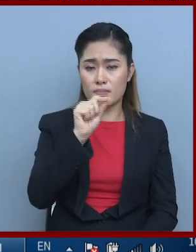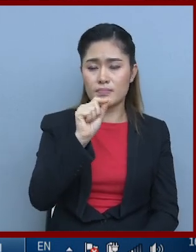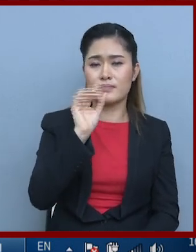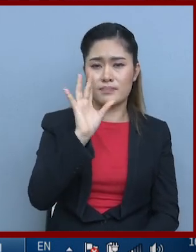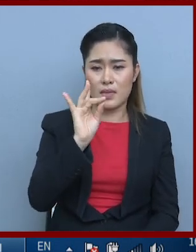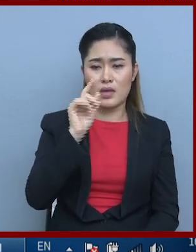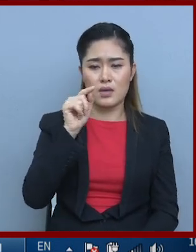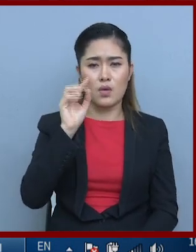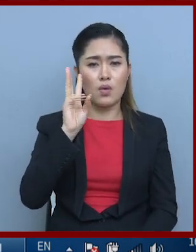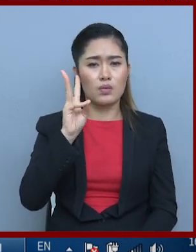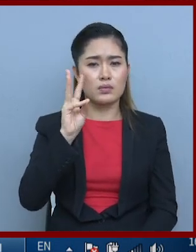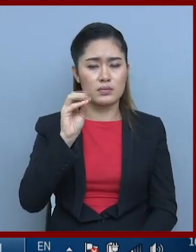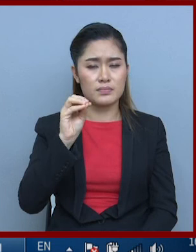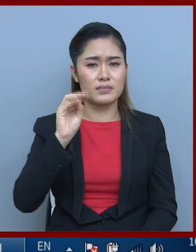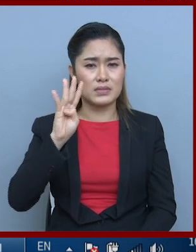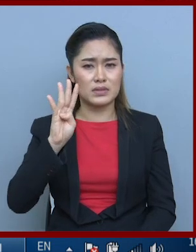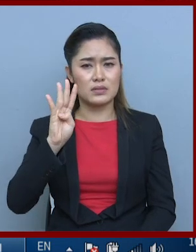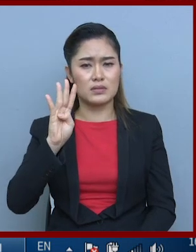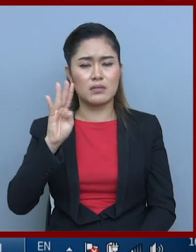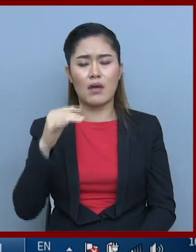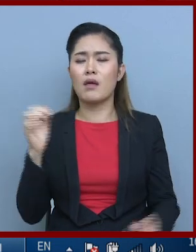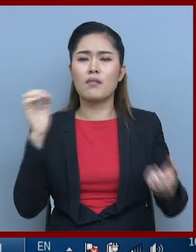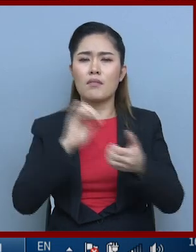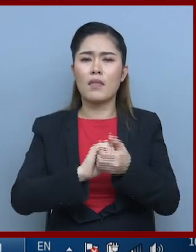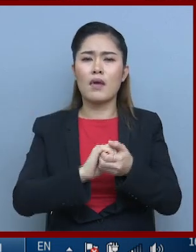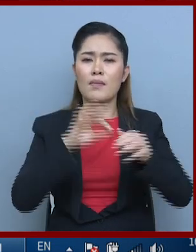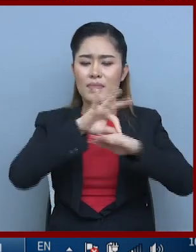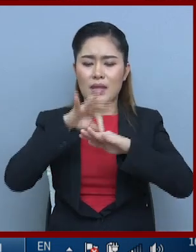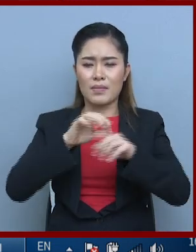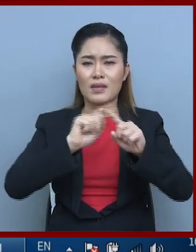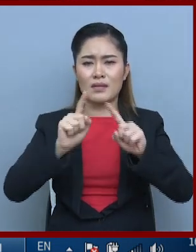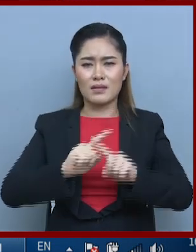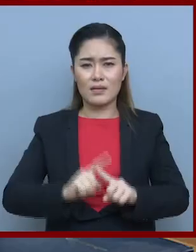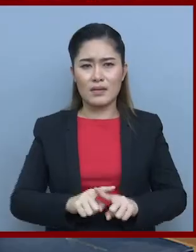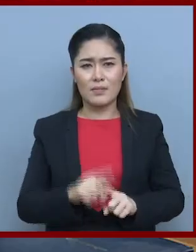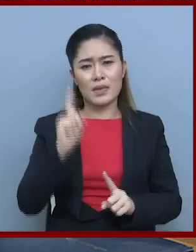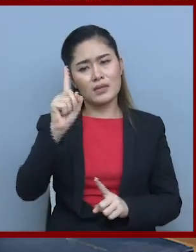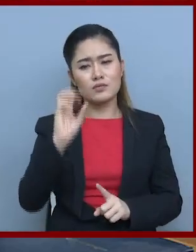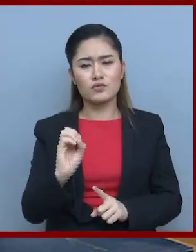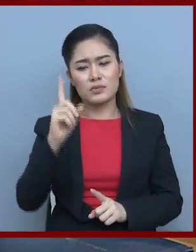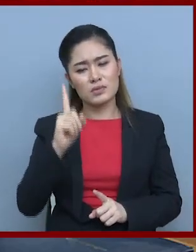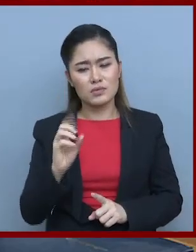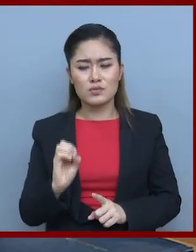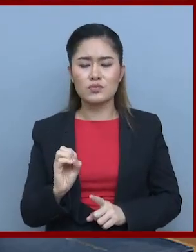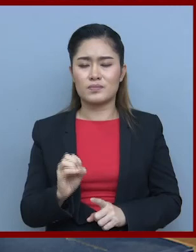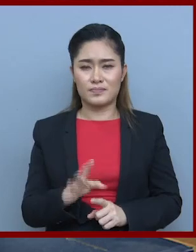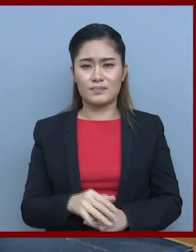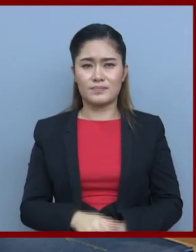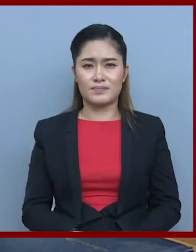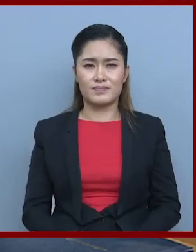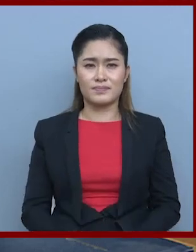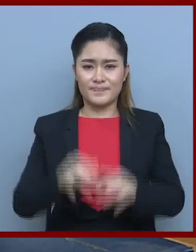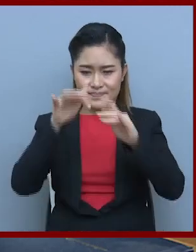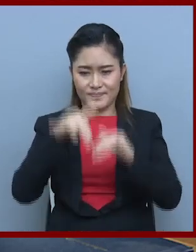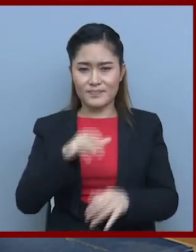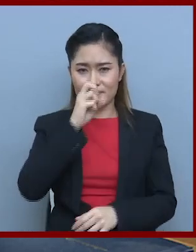128 64 32 16 8 4 2 1ไปแอนแต่ละหลักมันก็จะได้ค่ามาเป็น1เป็น0เราโคดดิ้งลง